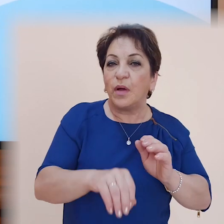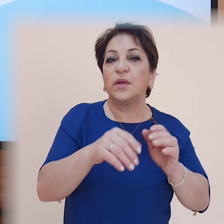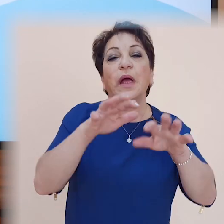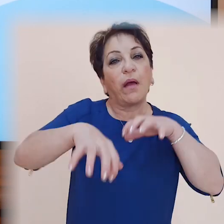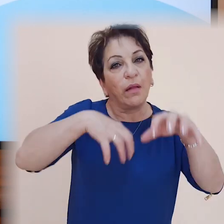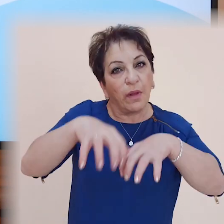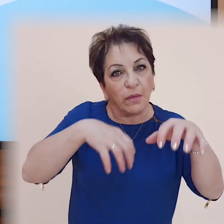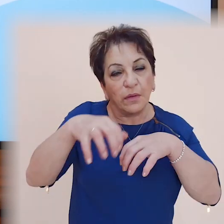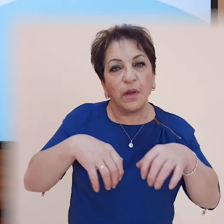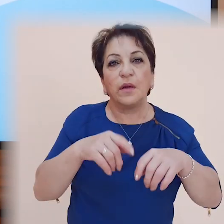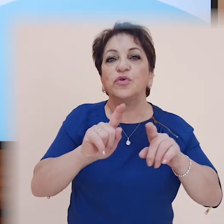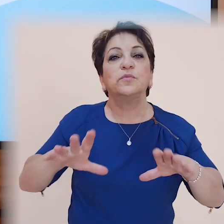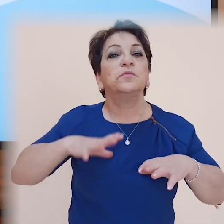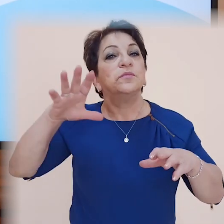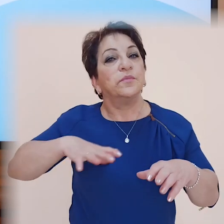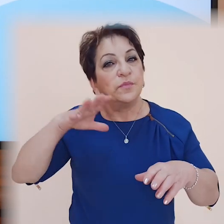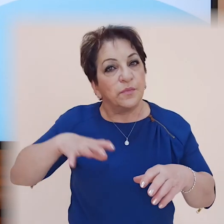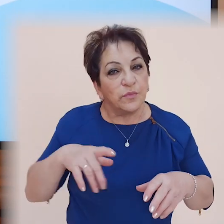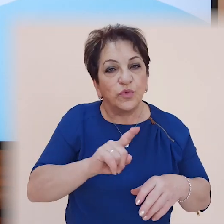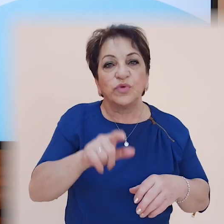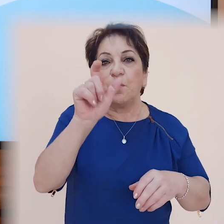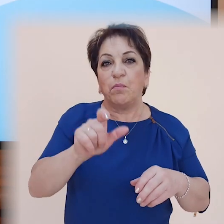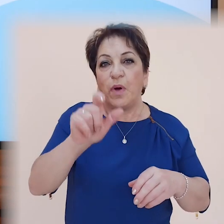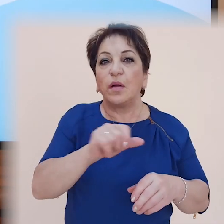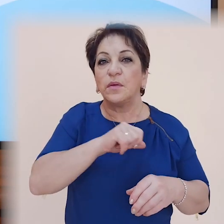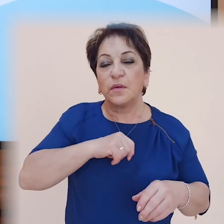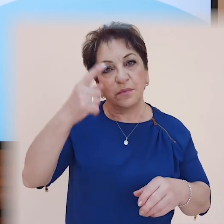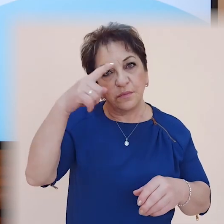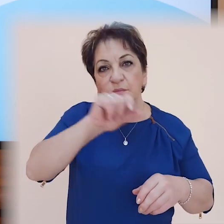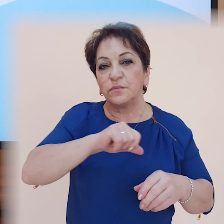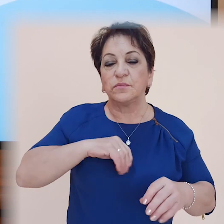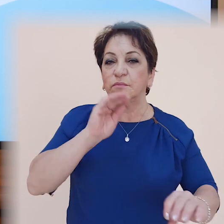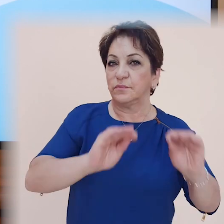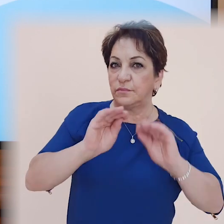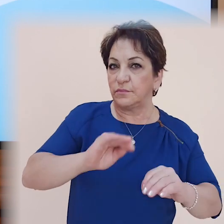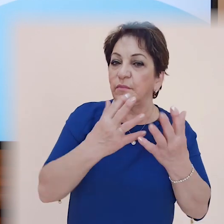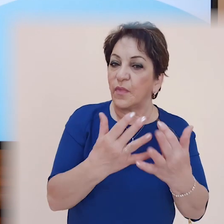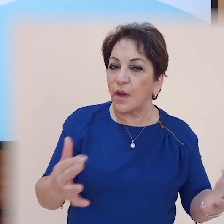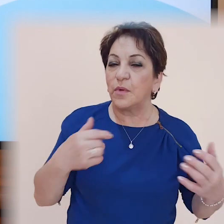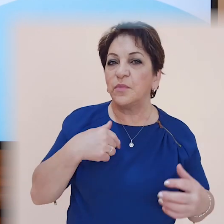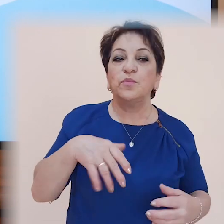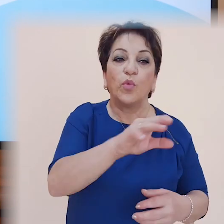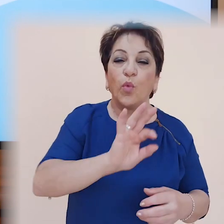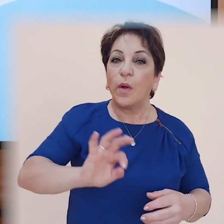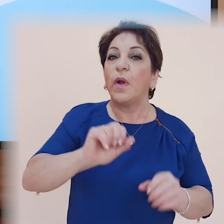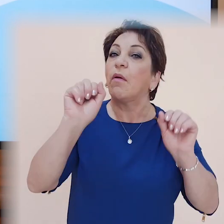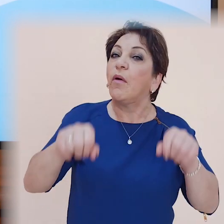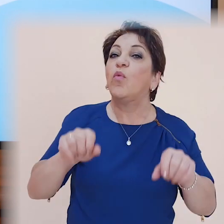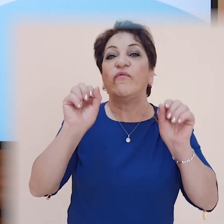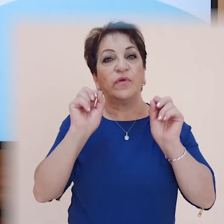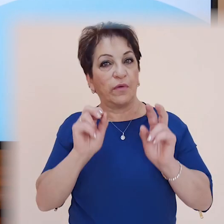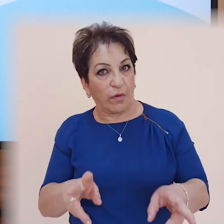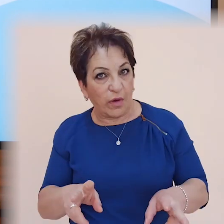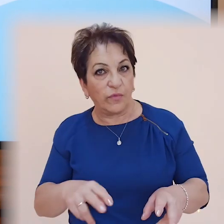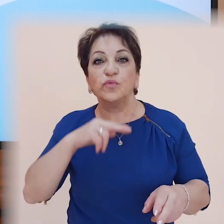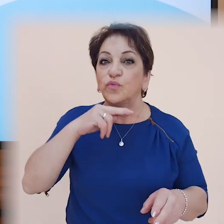որոշ կենթանիների ու բույսերի, նույն իսկ մարդուք ողմից ստեղցված իրերի, որոնք կարող են մեծ համար վտանգավոր